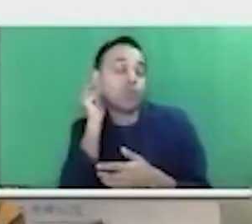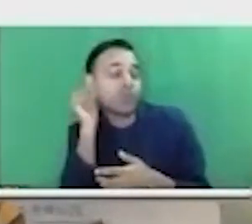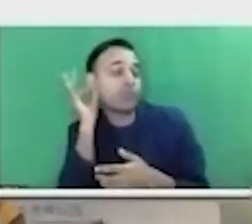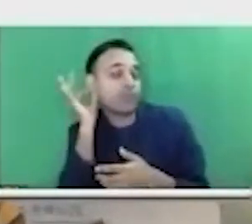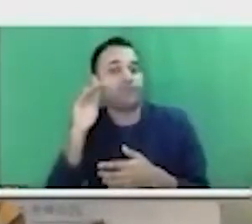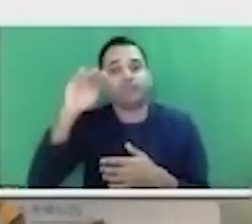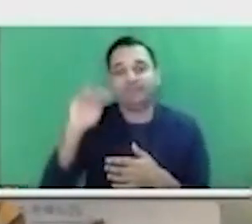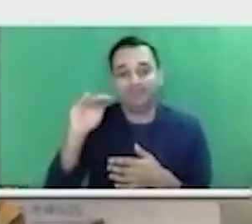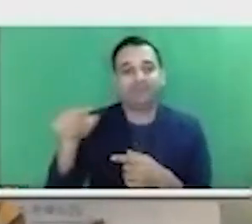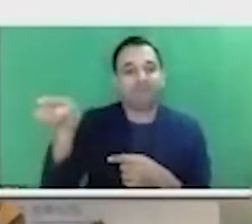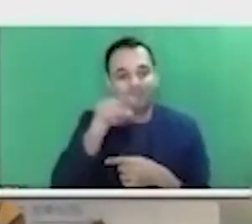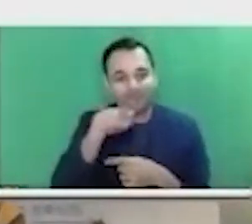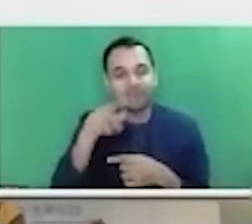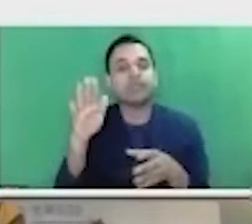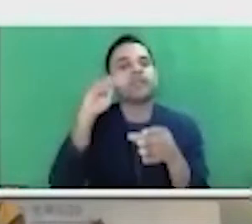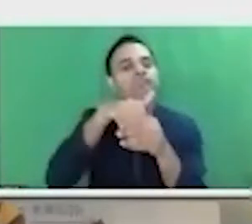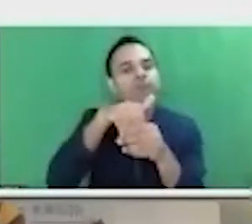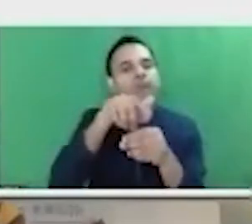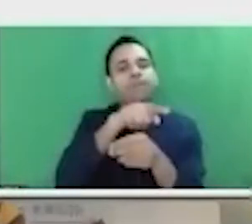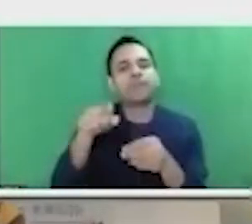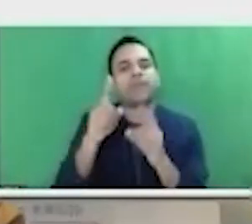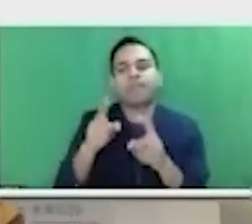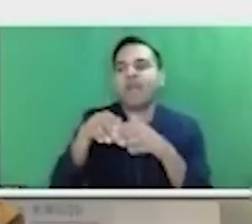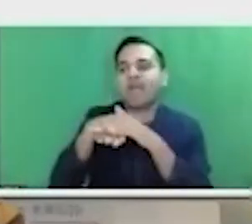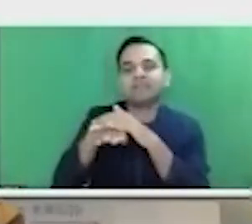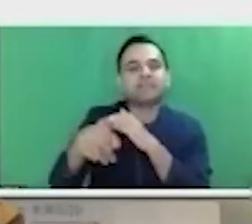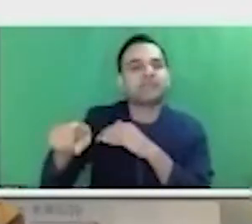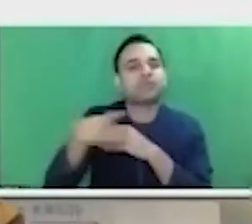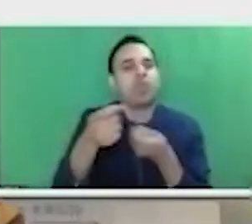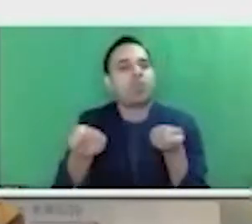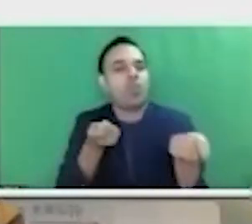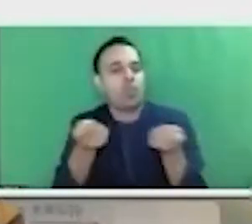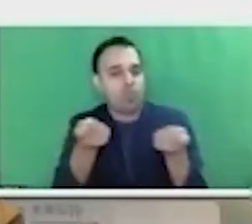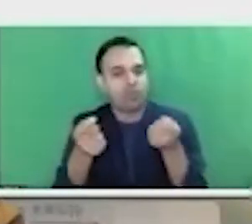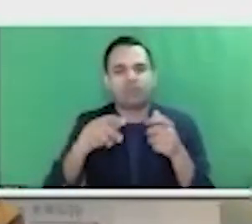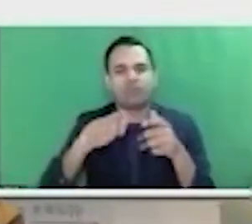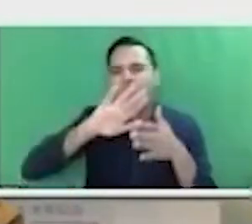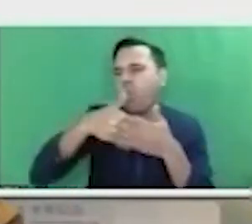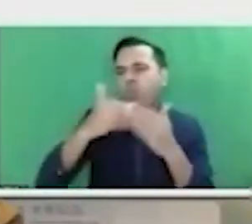هناك اشتراك كامل للمرأة في اتخاذ القرارات.